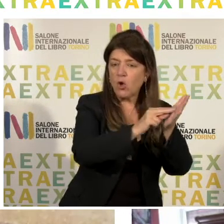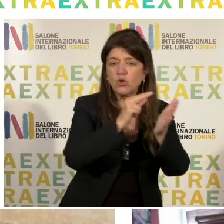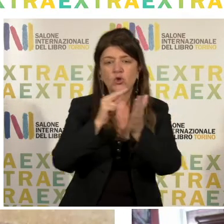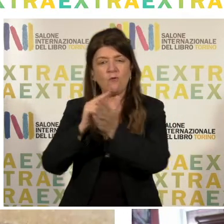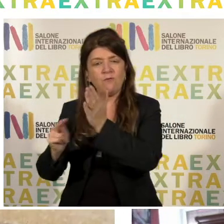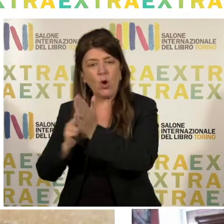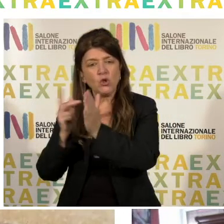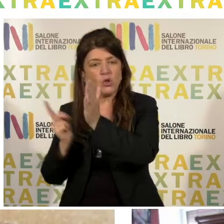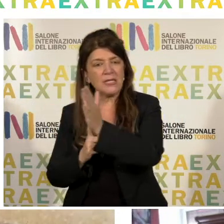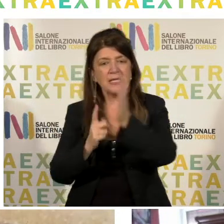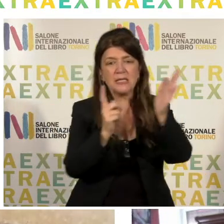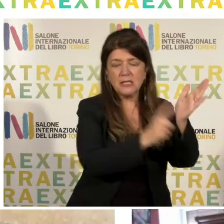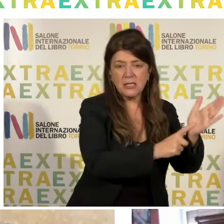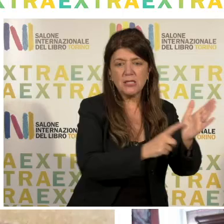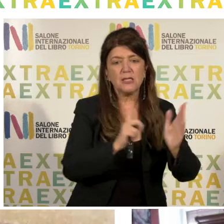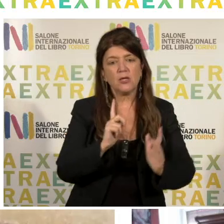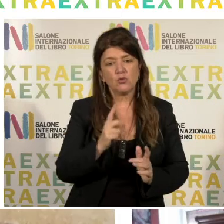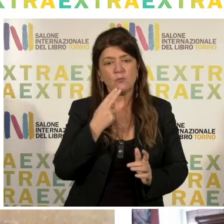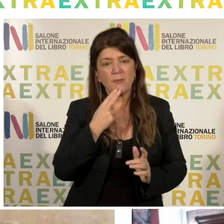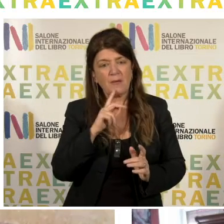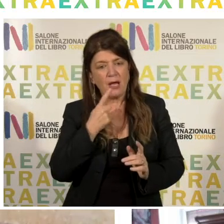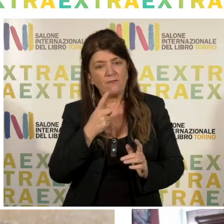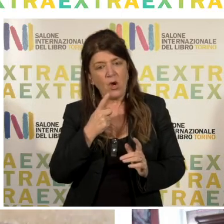tesi che viene considerata